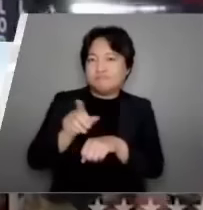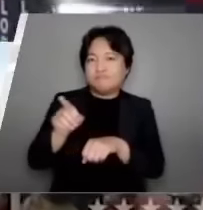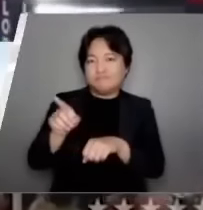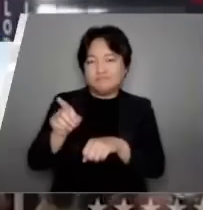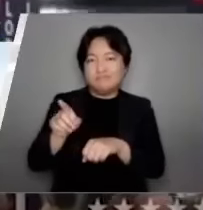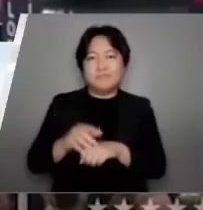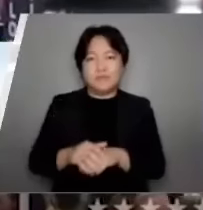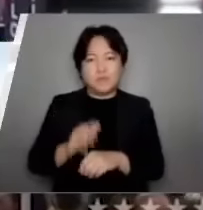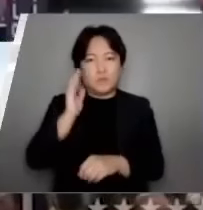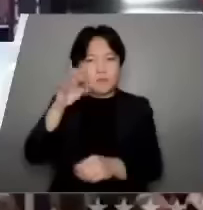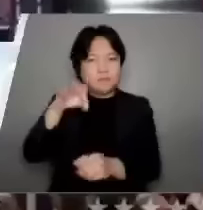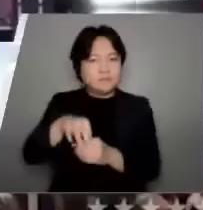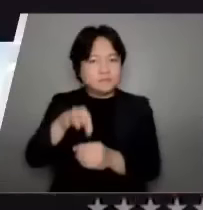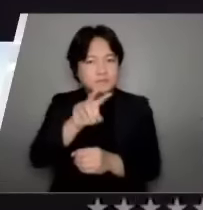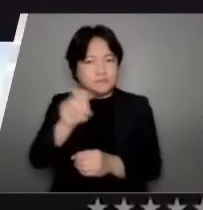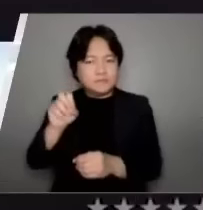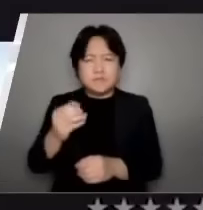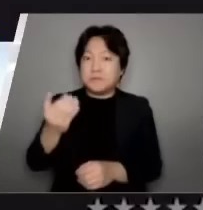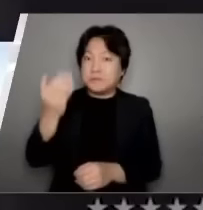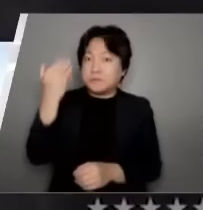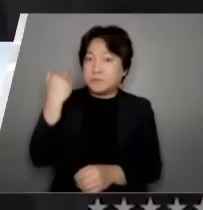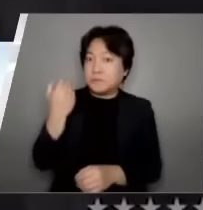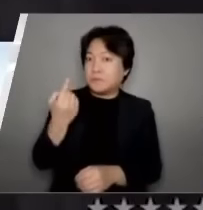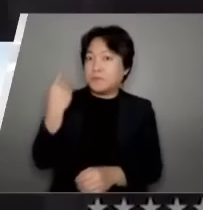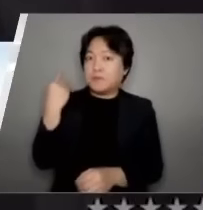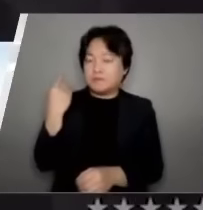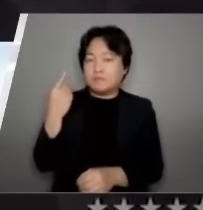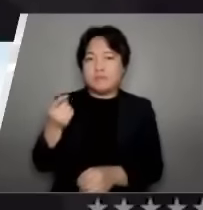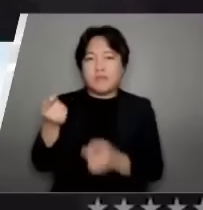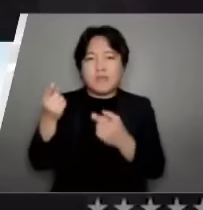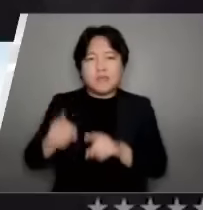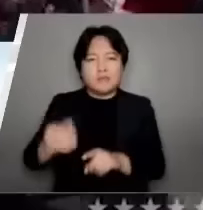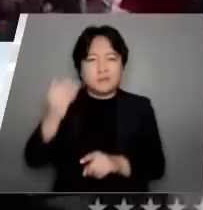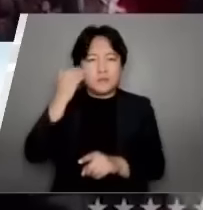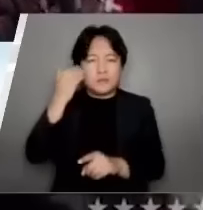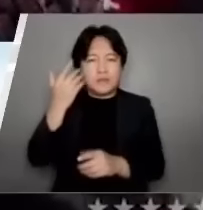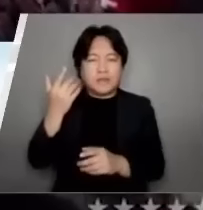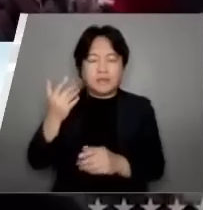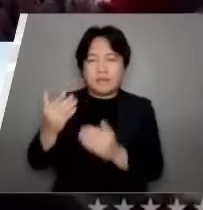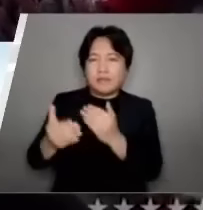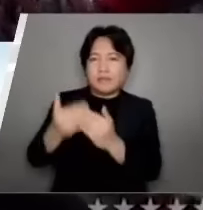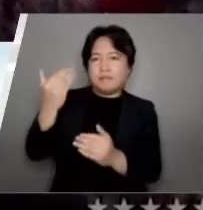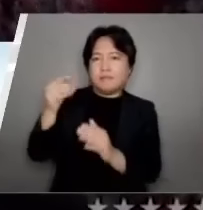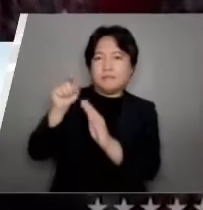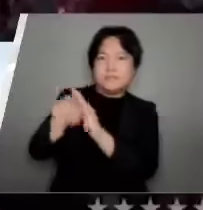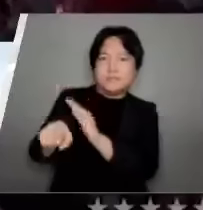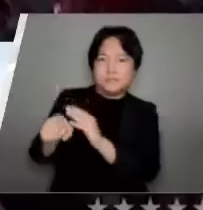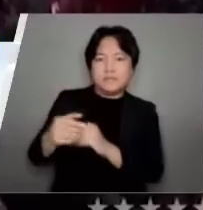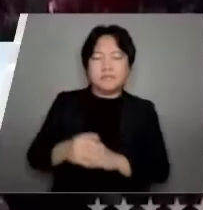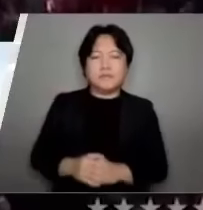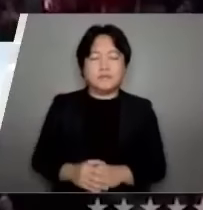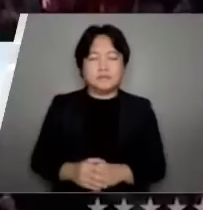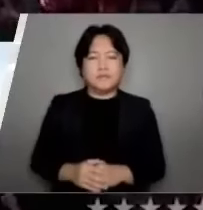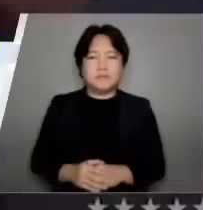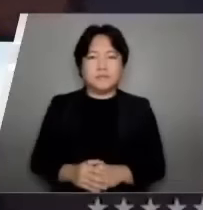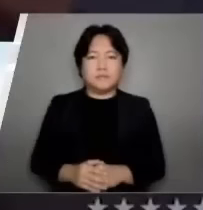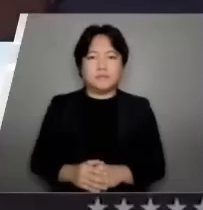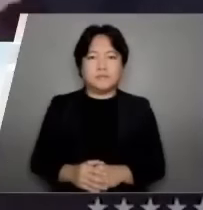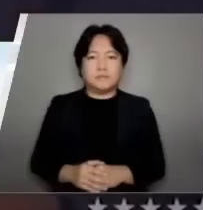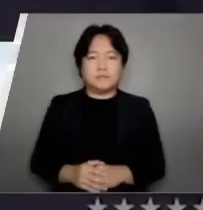nitong weekend. Unang public appearance ni Trump ang gumugulong ng Republican National Convention sa Milwaukee,